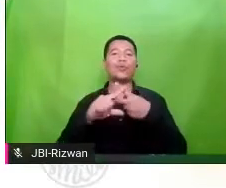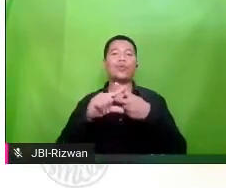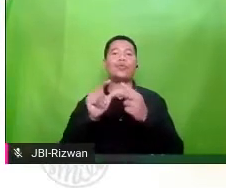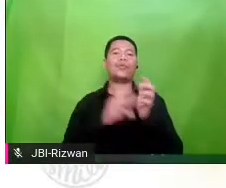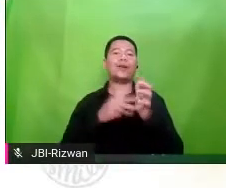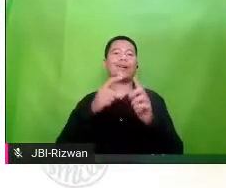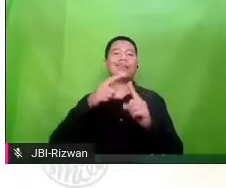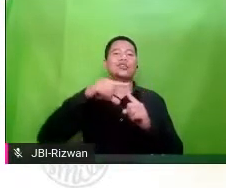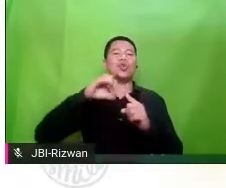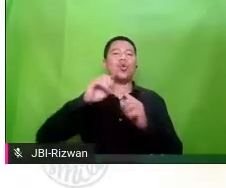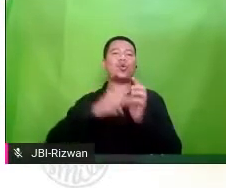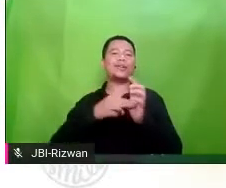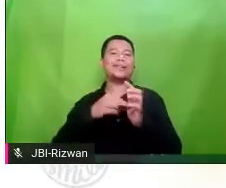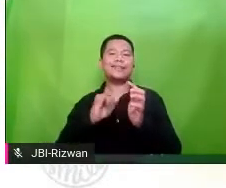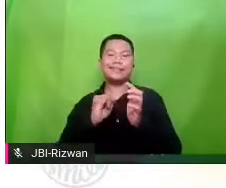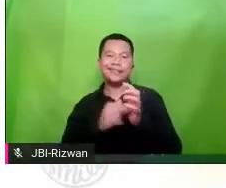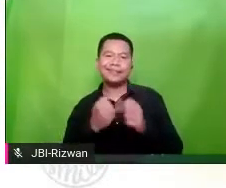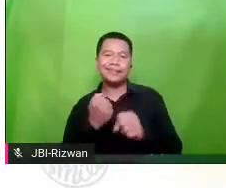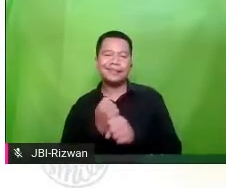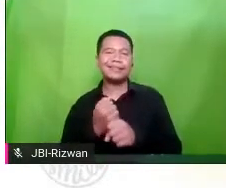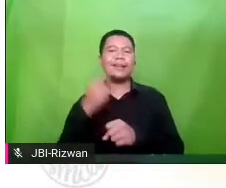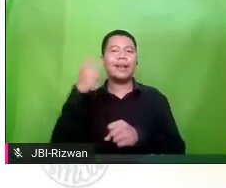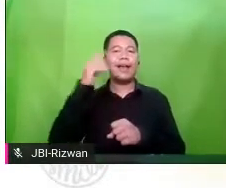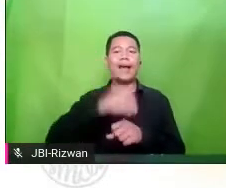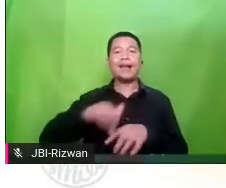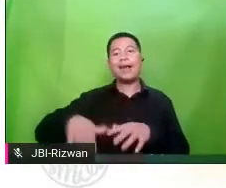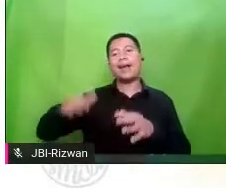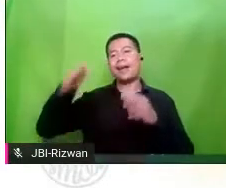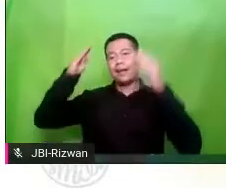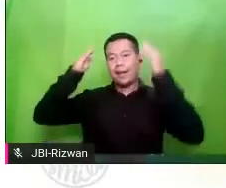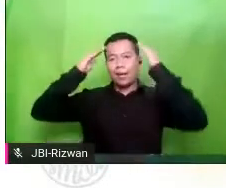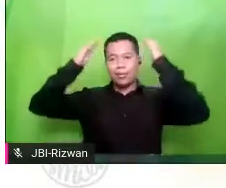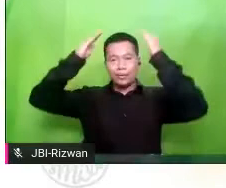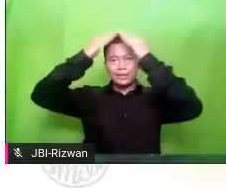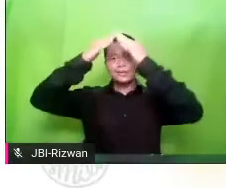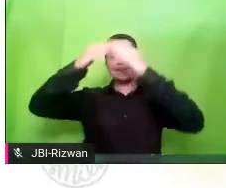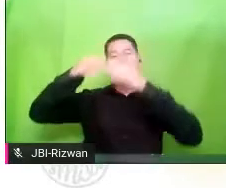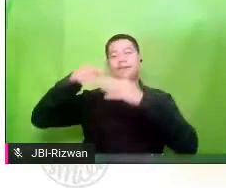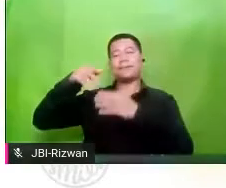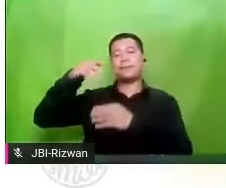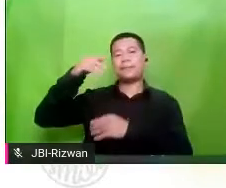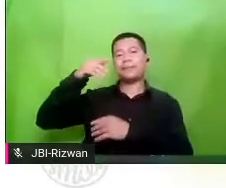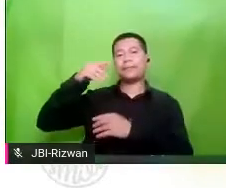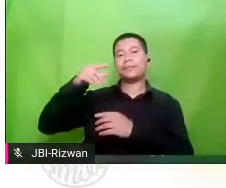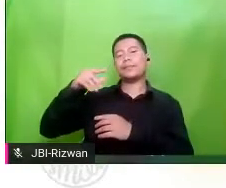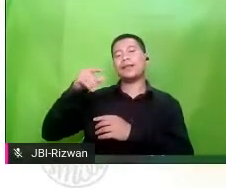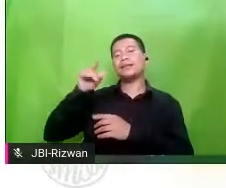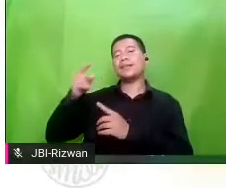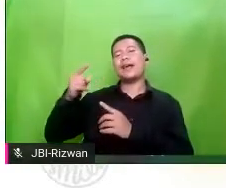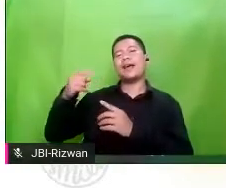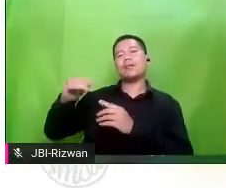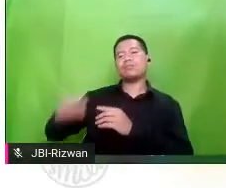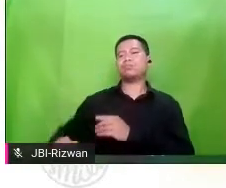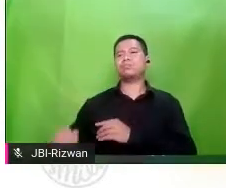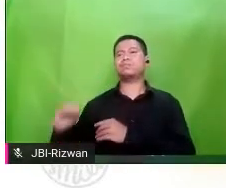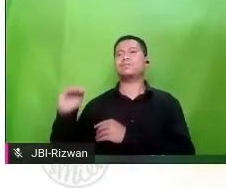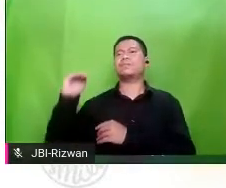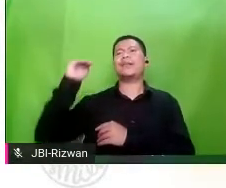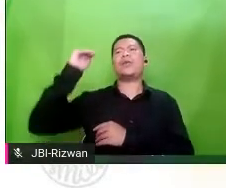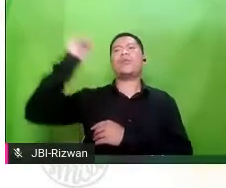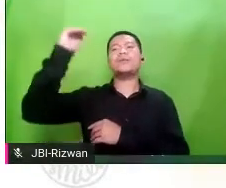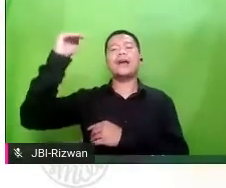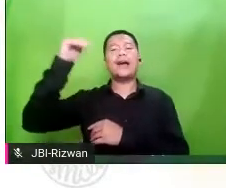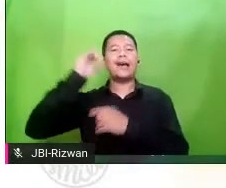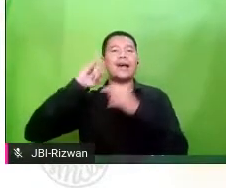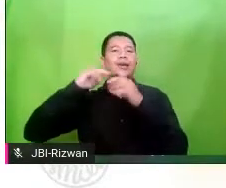anak kita diagnosis dengan diagnosis autisme, low functioning, ya kemudian sampai dewasa pun posisi IQ-nya tetap ada